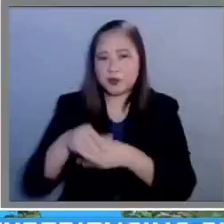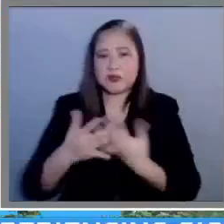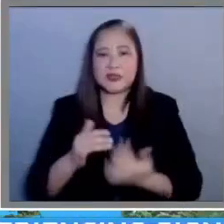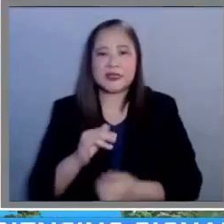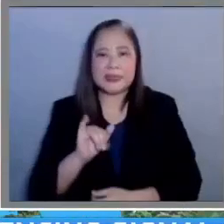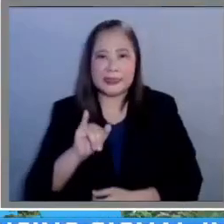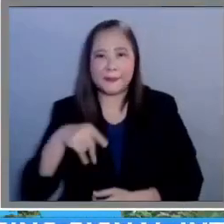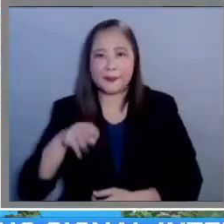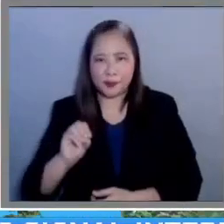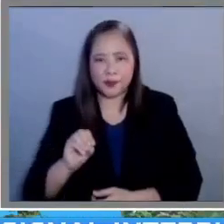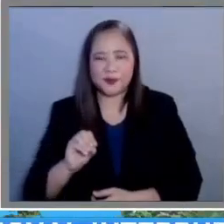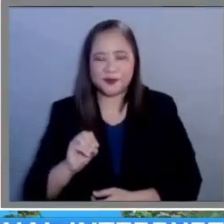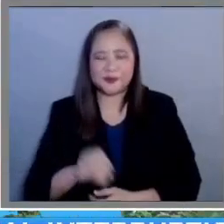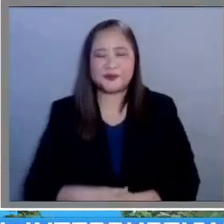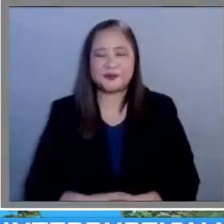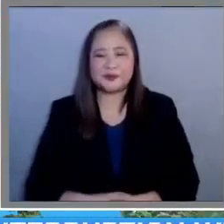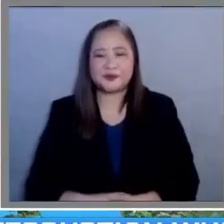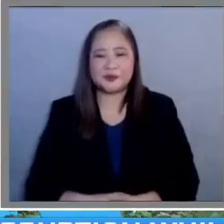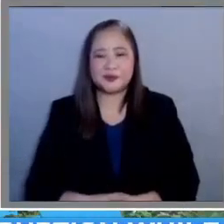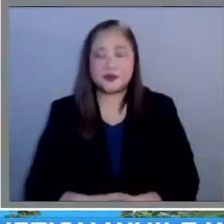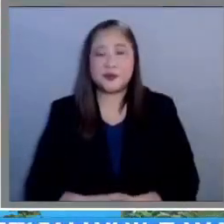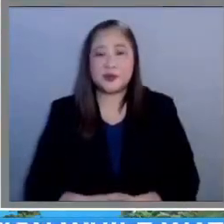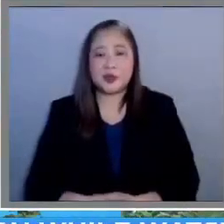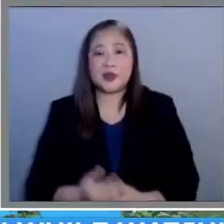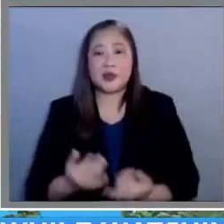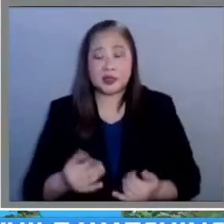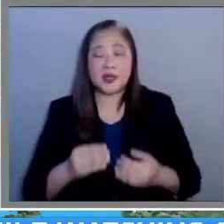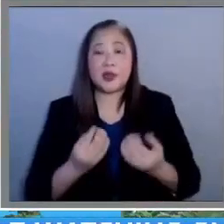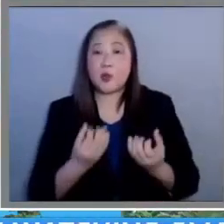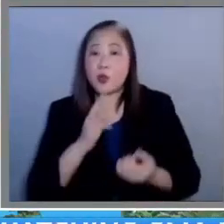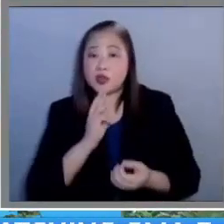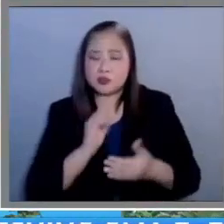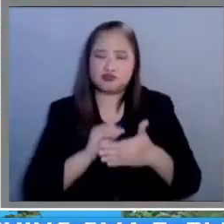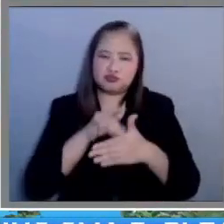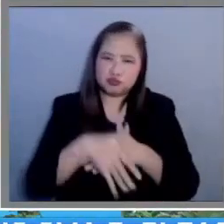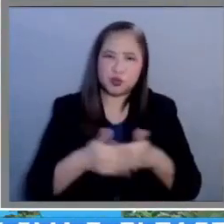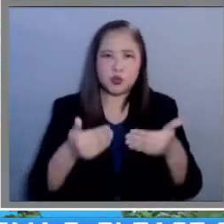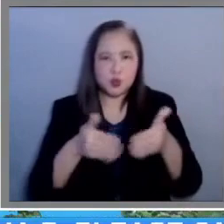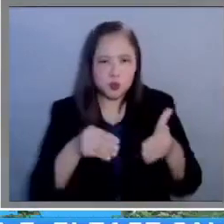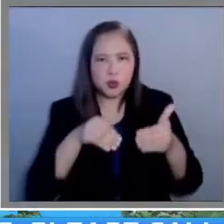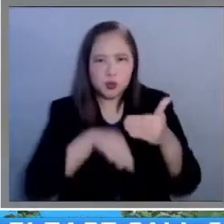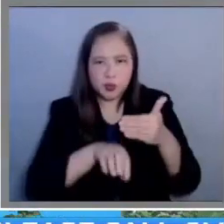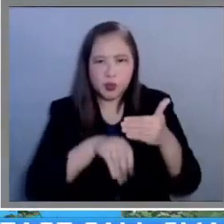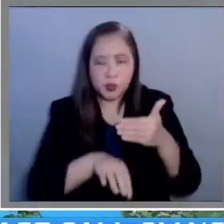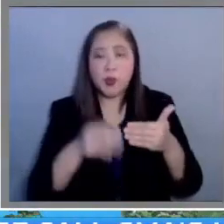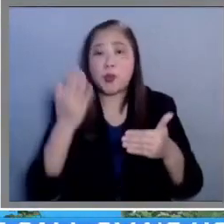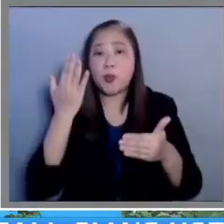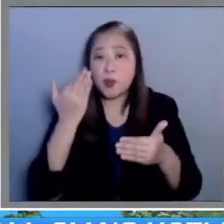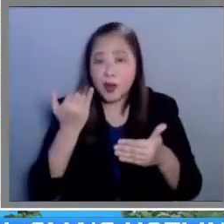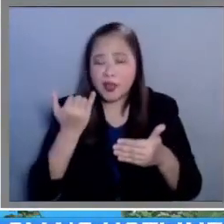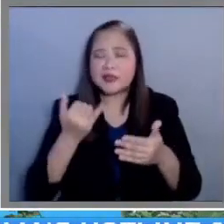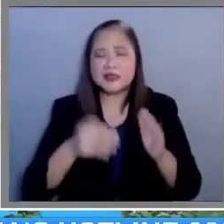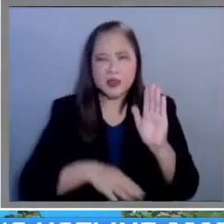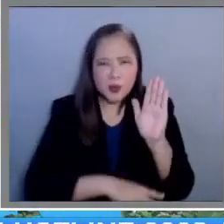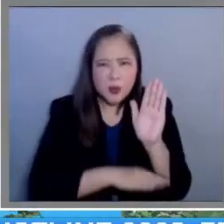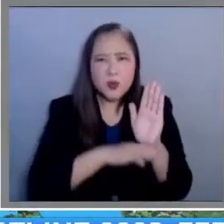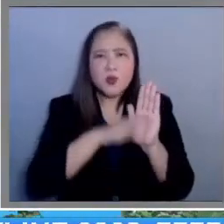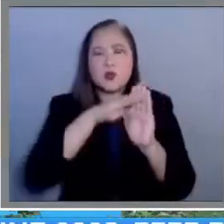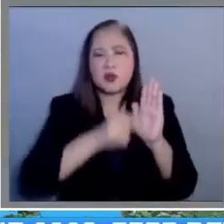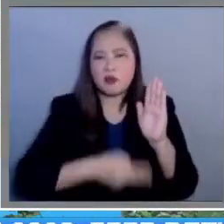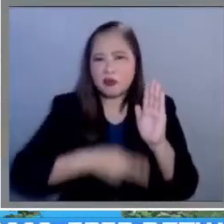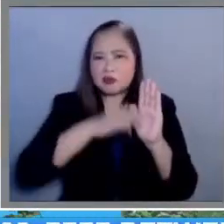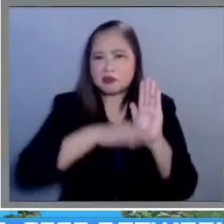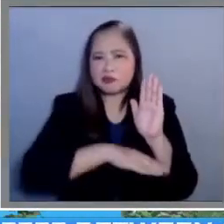kahapon. Ayon sa PAGASA, nagpapakawala ngayon ng tubig ang Angat at Ipo dahil lumalapas na ang antas ng tubig sa tinatawag